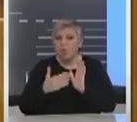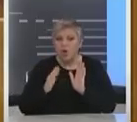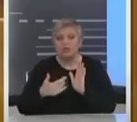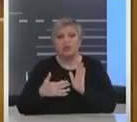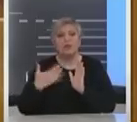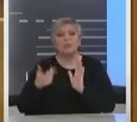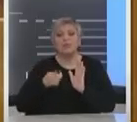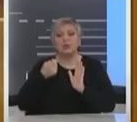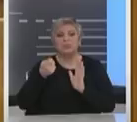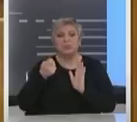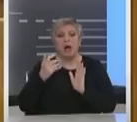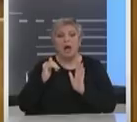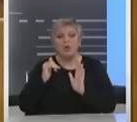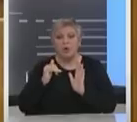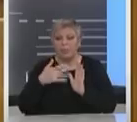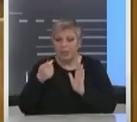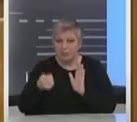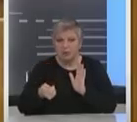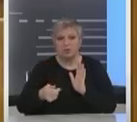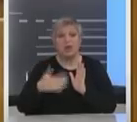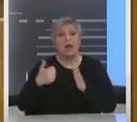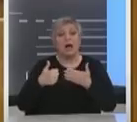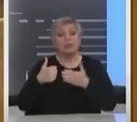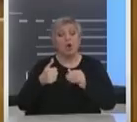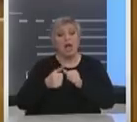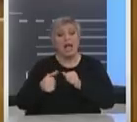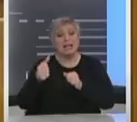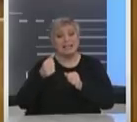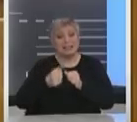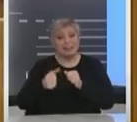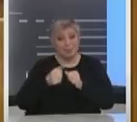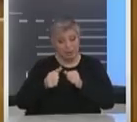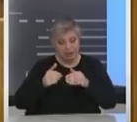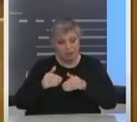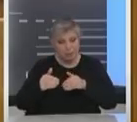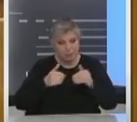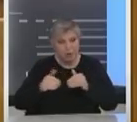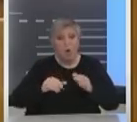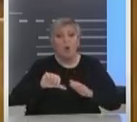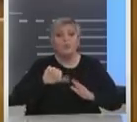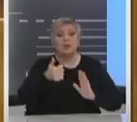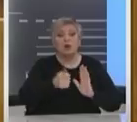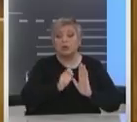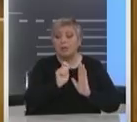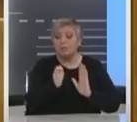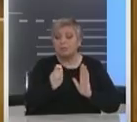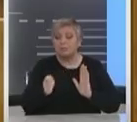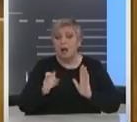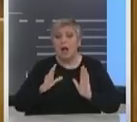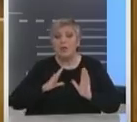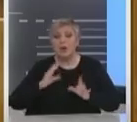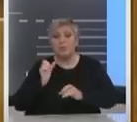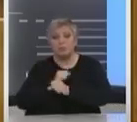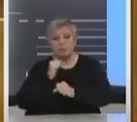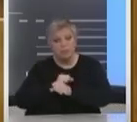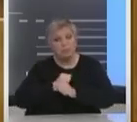είναι μια τεράστια σημασία αλλαγή. Μου κάνει εντύπωση που αυτή η αλλαγή δεν συζητήθηκε εδώ μέσα και είναι μια αλλαγή η οποία αφορά